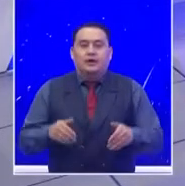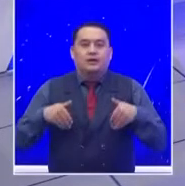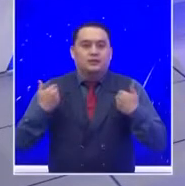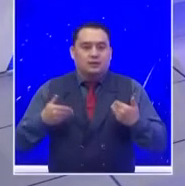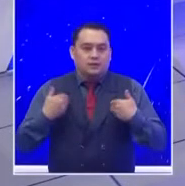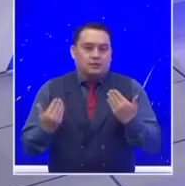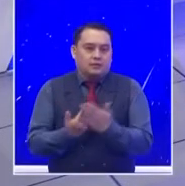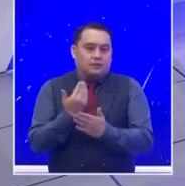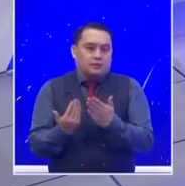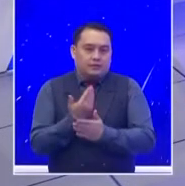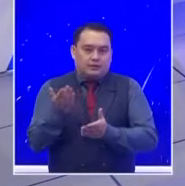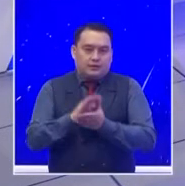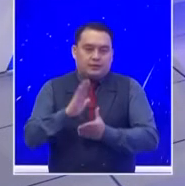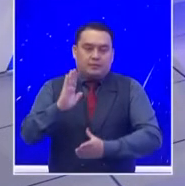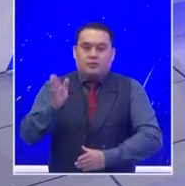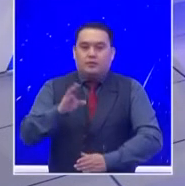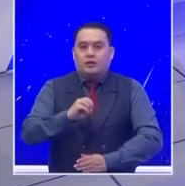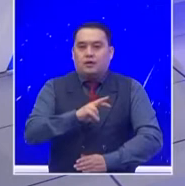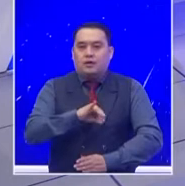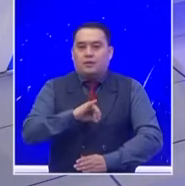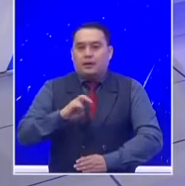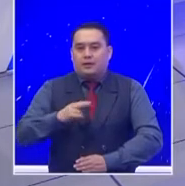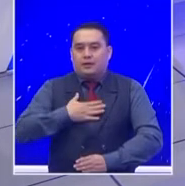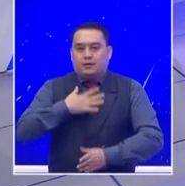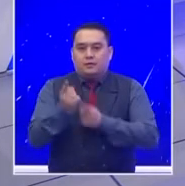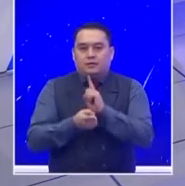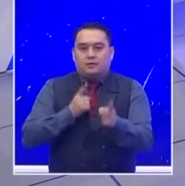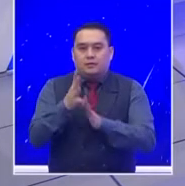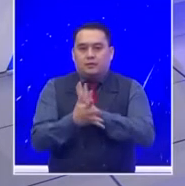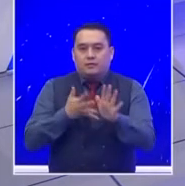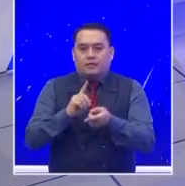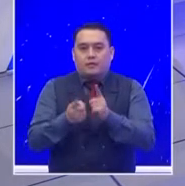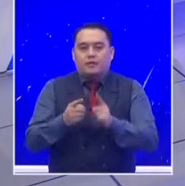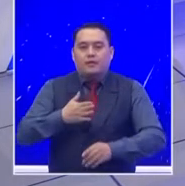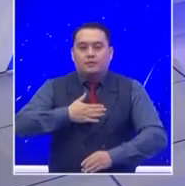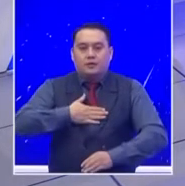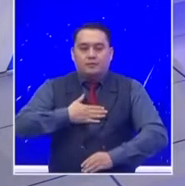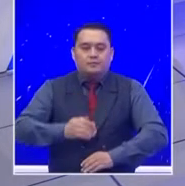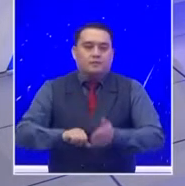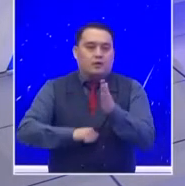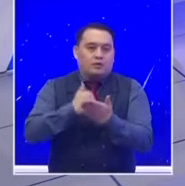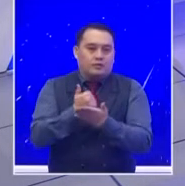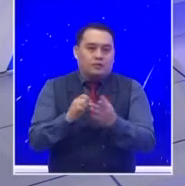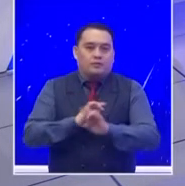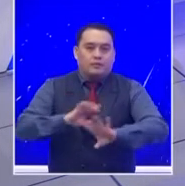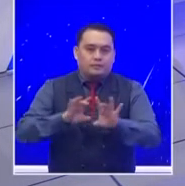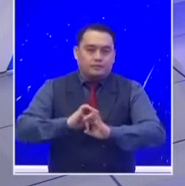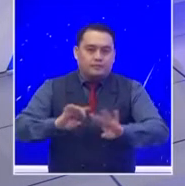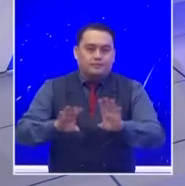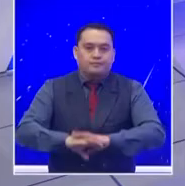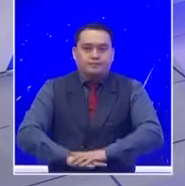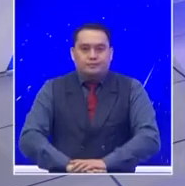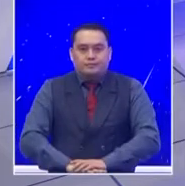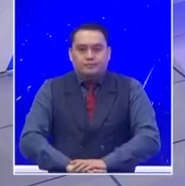Здравствуйте, время новостей на телеканале ЖТСУ. В студии Еламан Раймбеков, и сурдоперевод обеспечивает Марат Жумабеков. И в начале выпуска коротко о самом